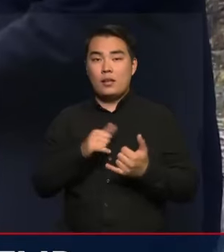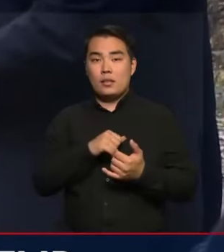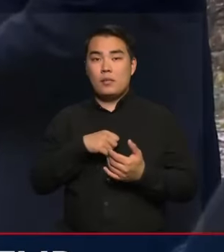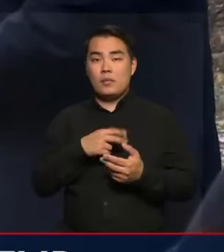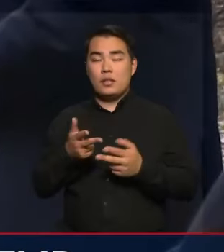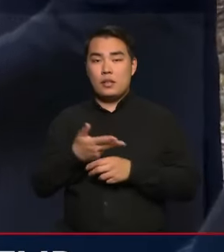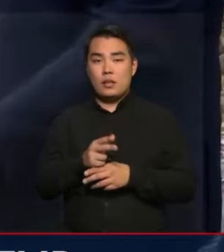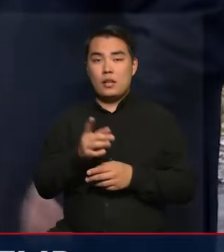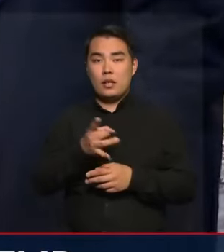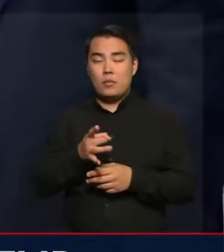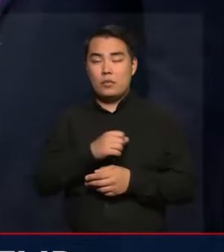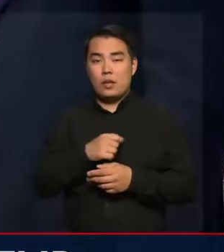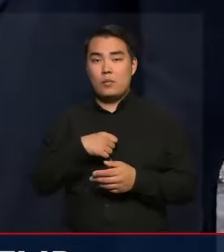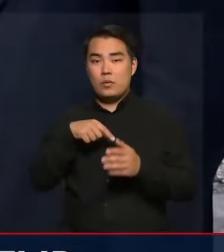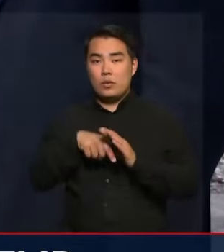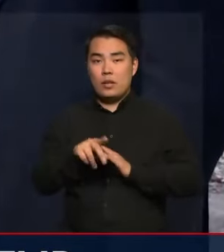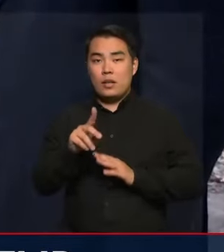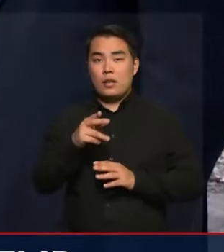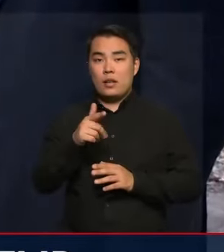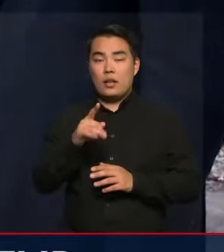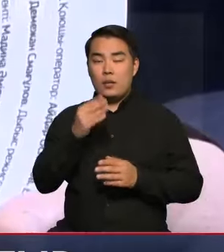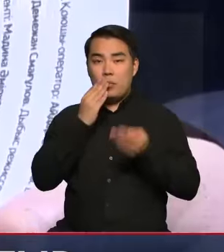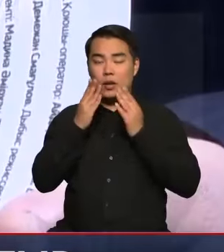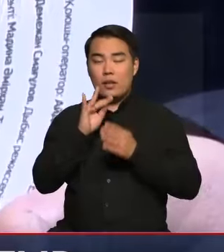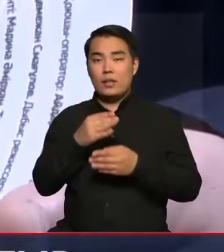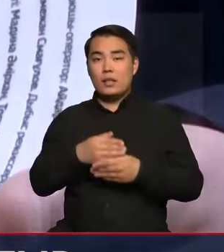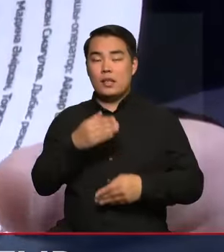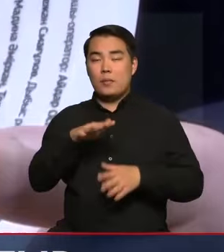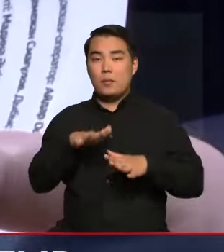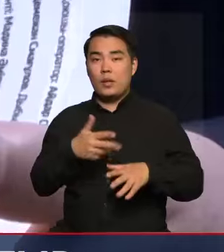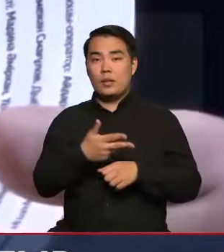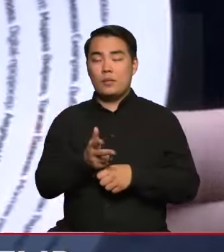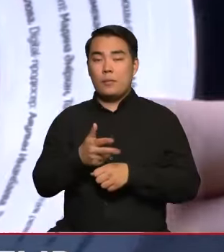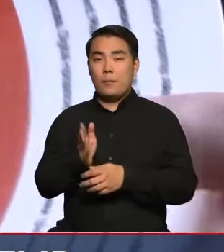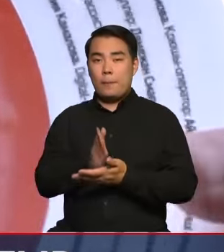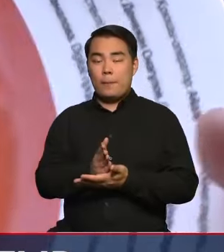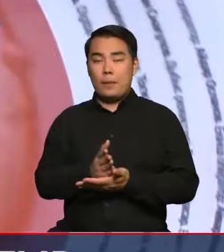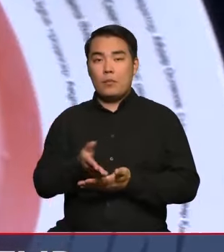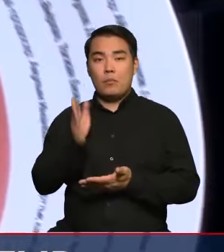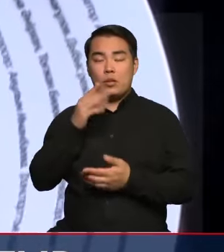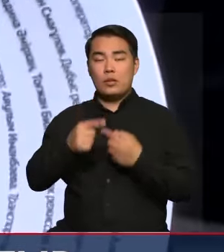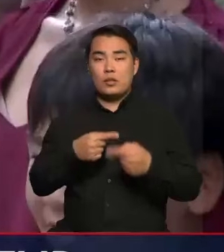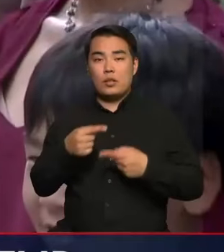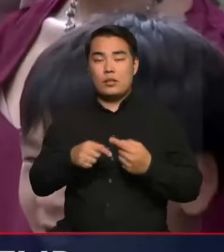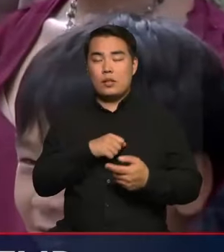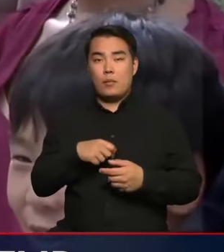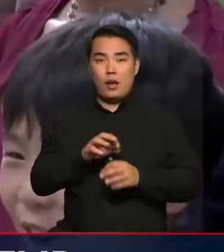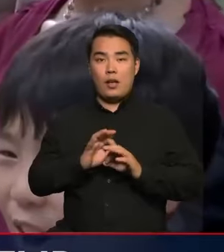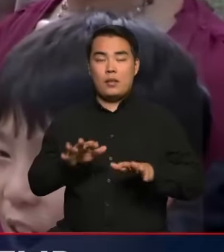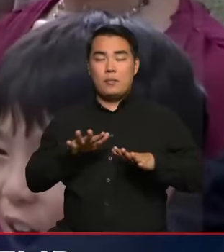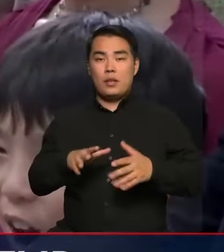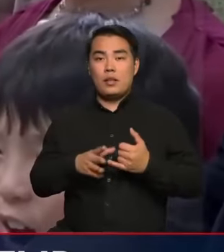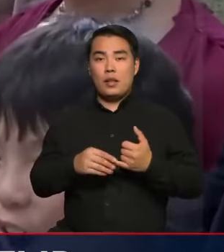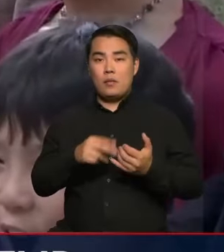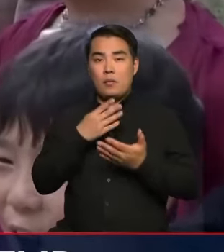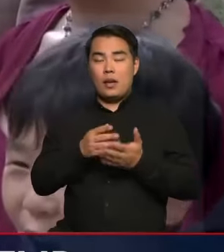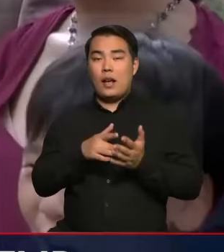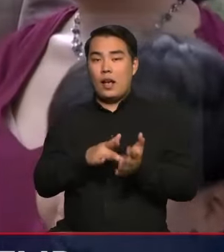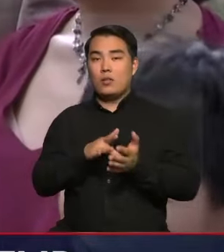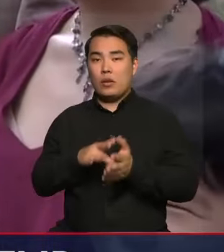тобы Республика сарайының ішіндегі гримерка мен сахна көріністерін түсіріп жатыр. Алдағы аптада Тамашаның ауыл аймаққа шыққан